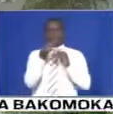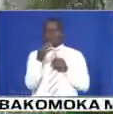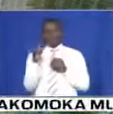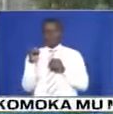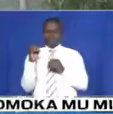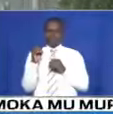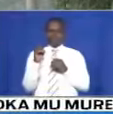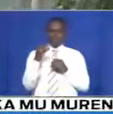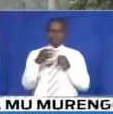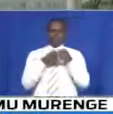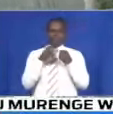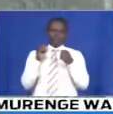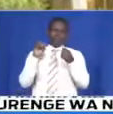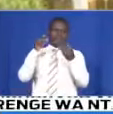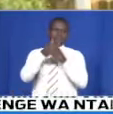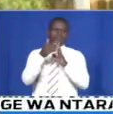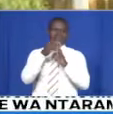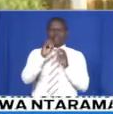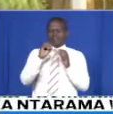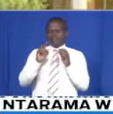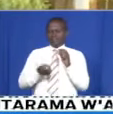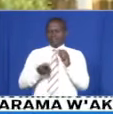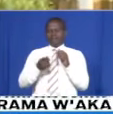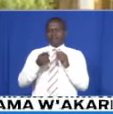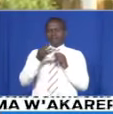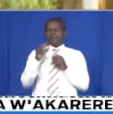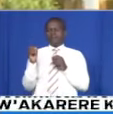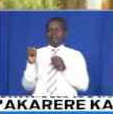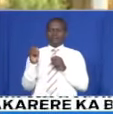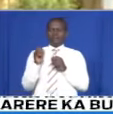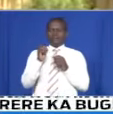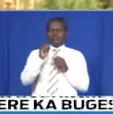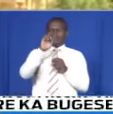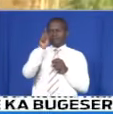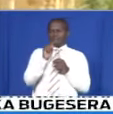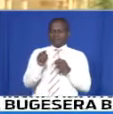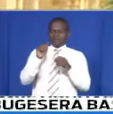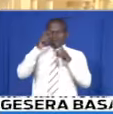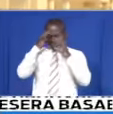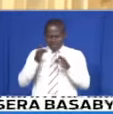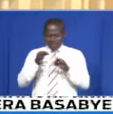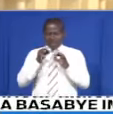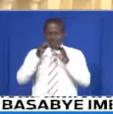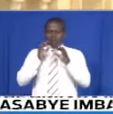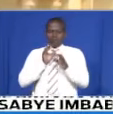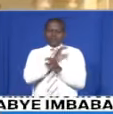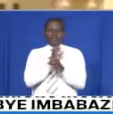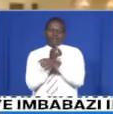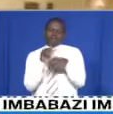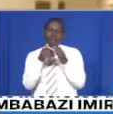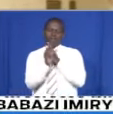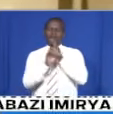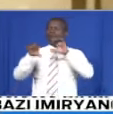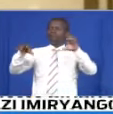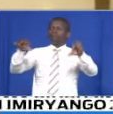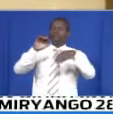ndetse na 80 ashyirwa hagati ya 0 n'amafaranga 300 kuri metero kare bitewe n'icyemezo cya njyanama y'akarere runaka. Ibingo